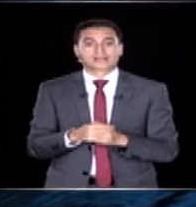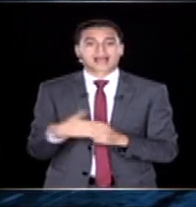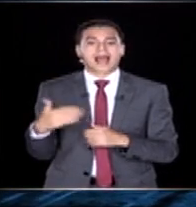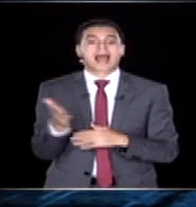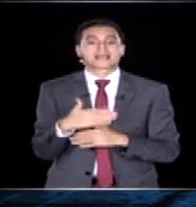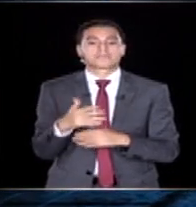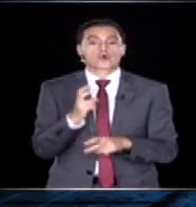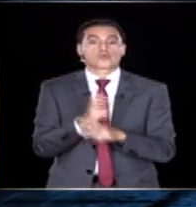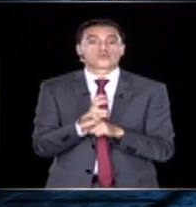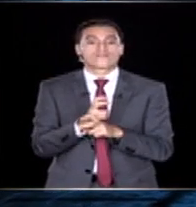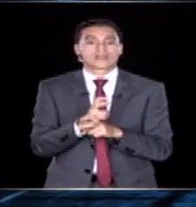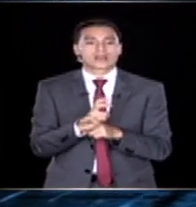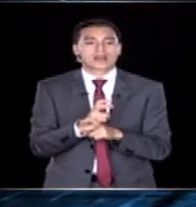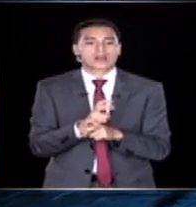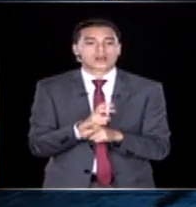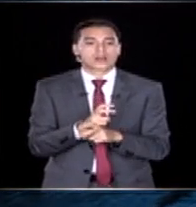الأسماك الغضروفية.